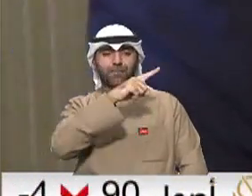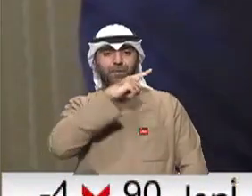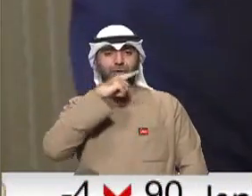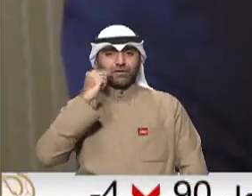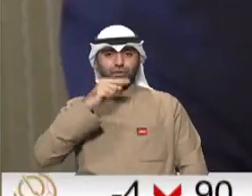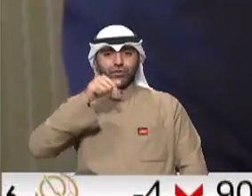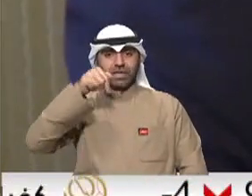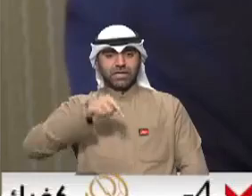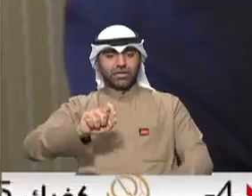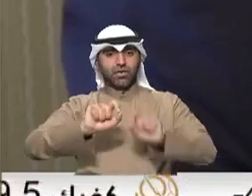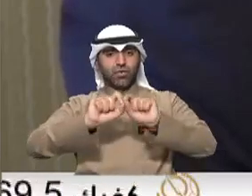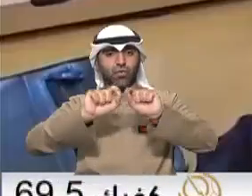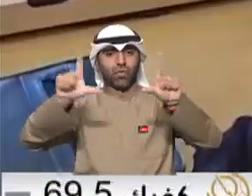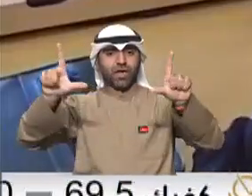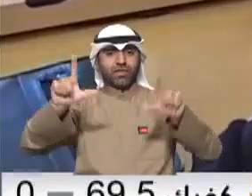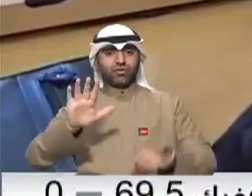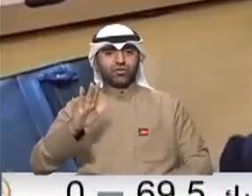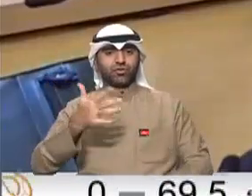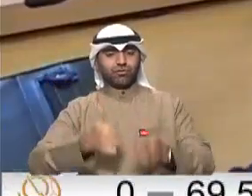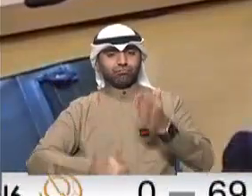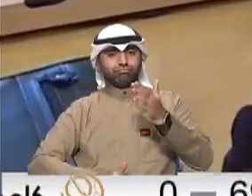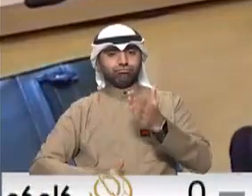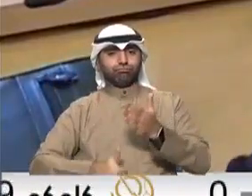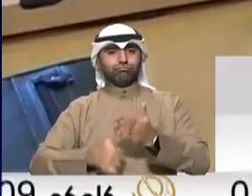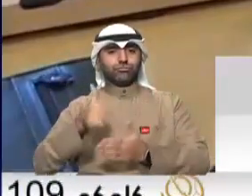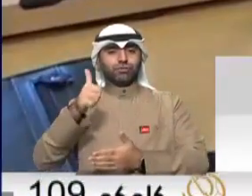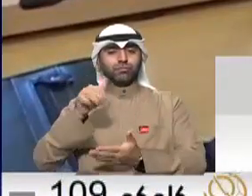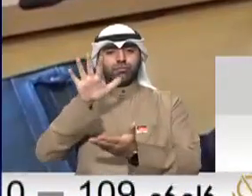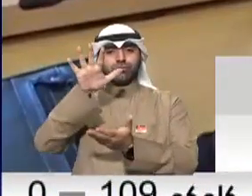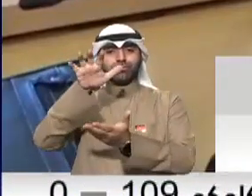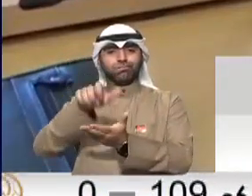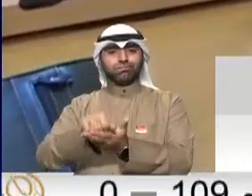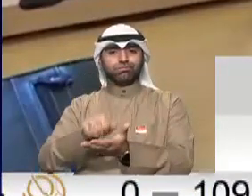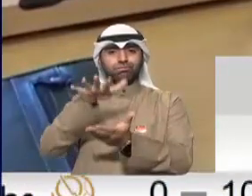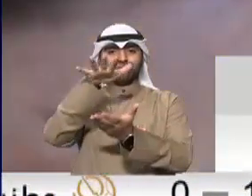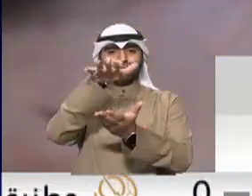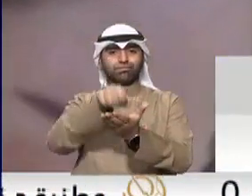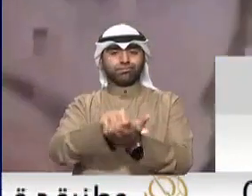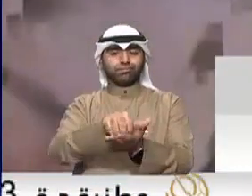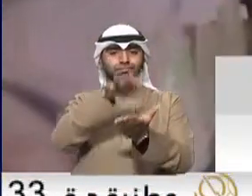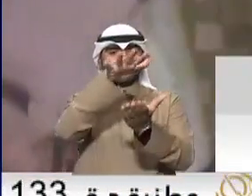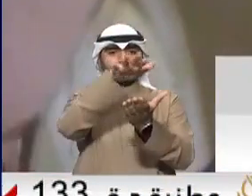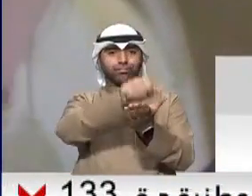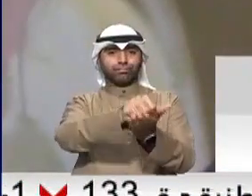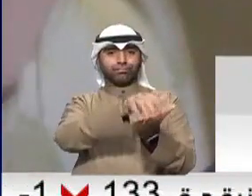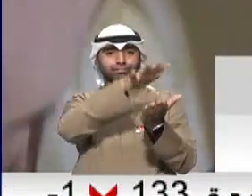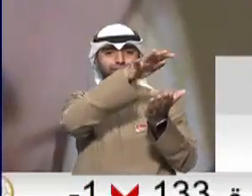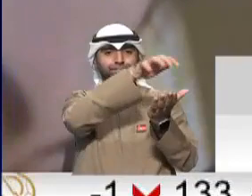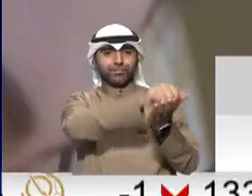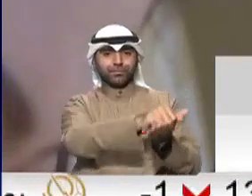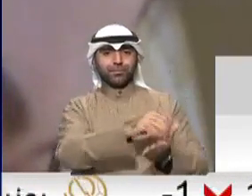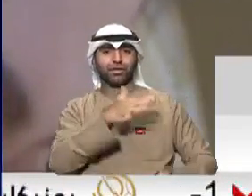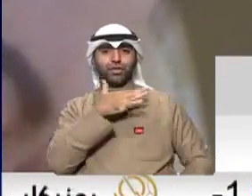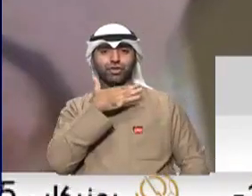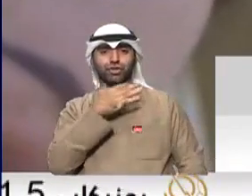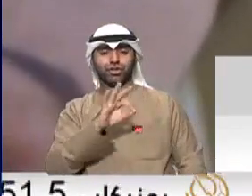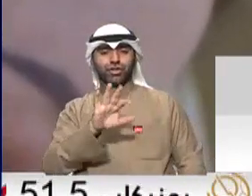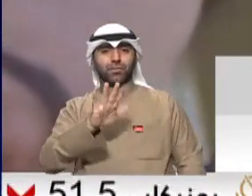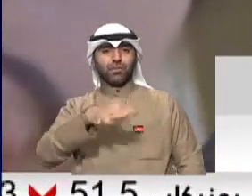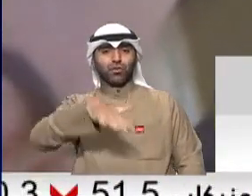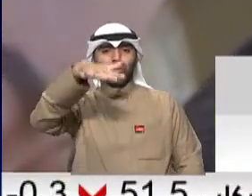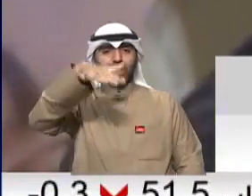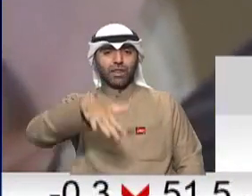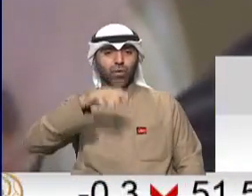والغرب يسير قدما في تزويد أوكرانيا بالأسلحة، ما يعني شئنا